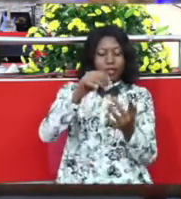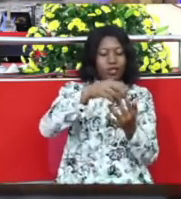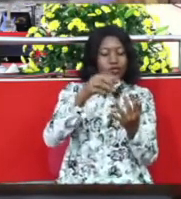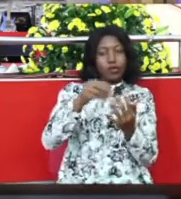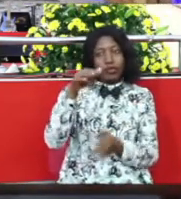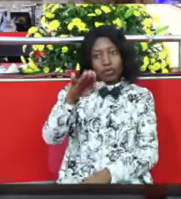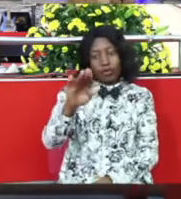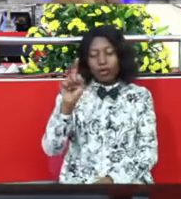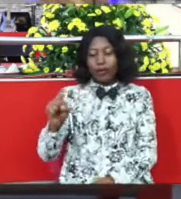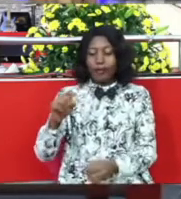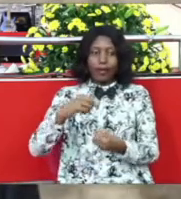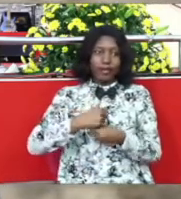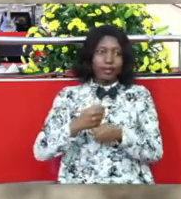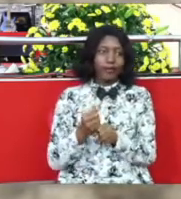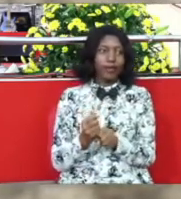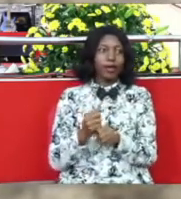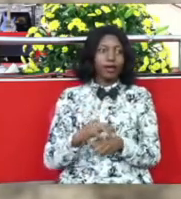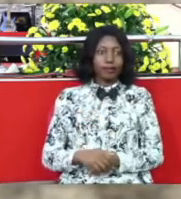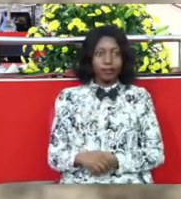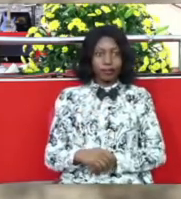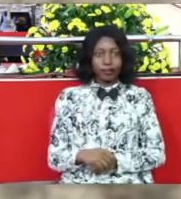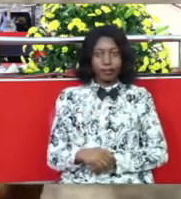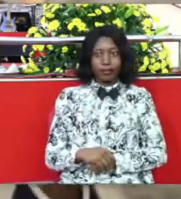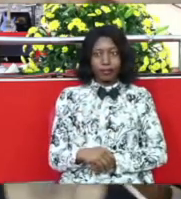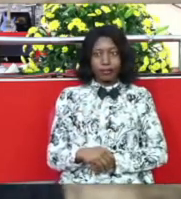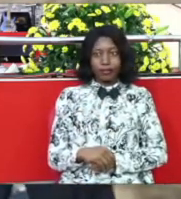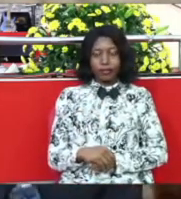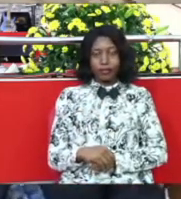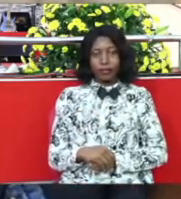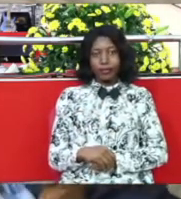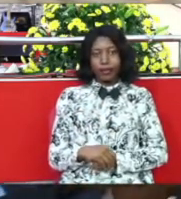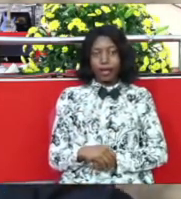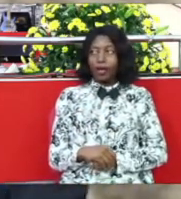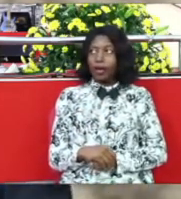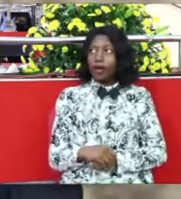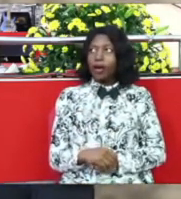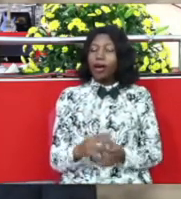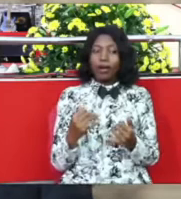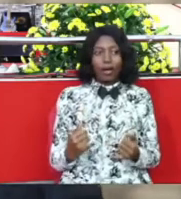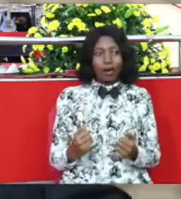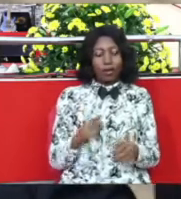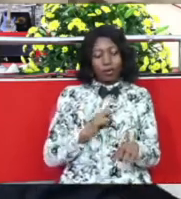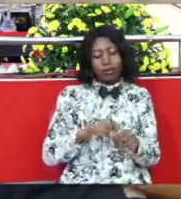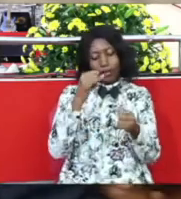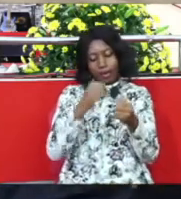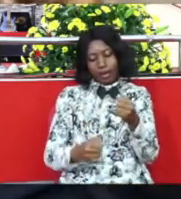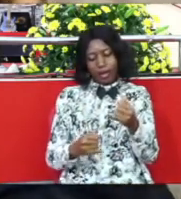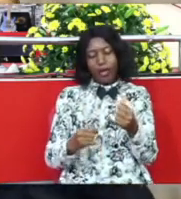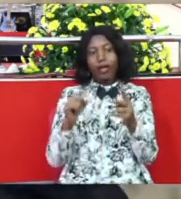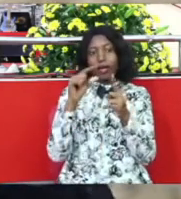and me should make. Ni uamuzi ambao wewe na mimi unafaa kufanya. And towards this, the end of this sharing. Na tukienda